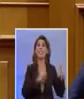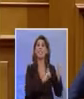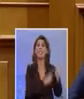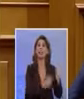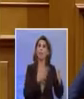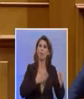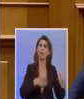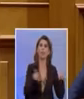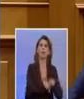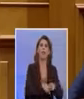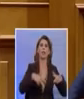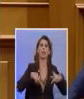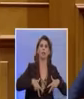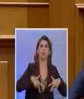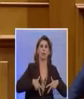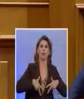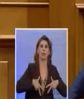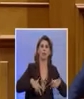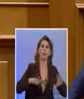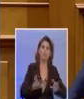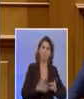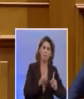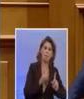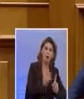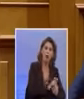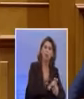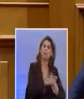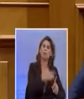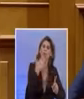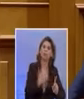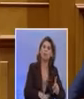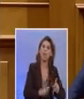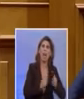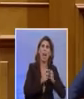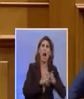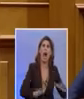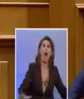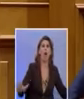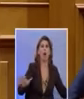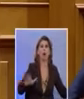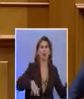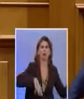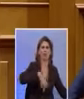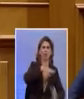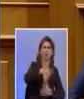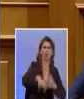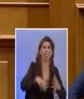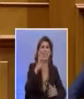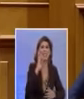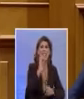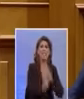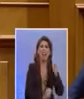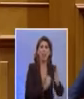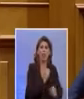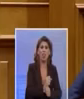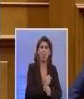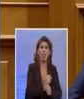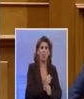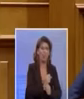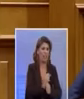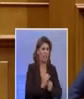κυβέρνηση, που παρά τους περιορισμούς, παρά το χάος που δημιούργησαν 40 χρόνια διάβρωσης και παρακμής κάθε δεσμού στον